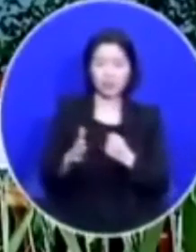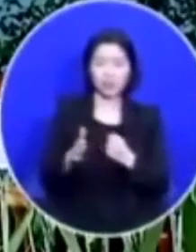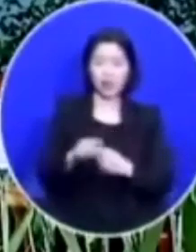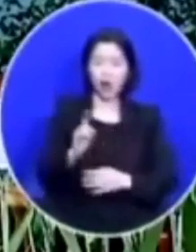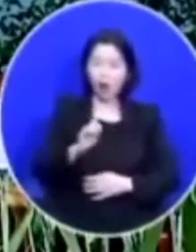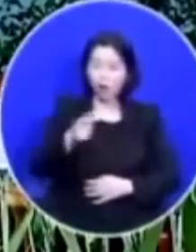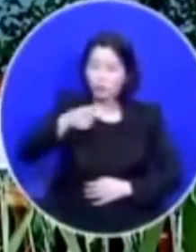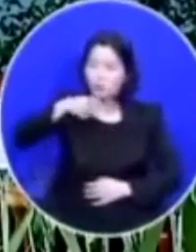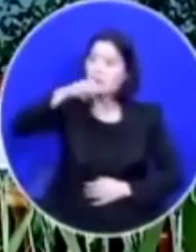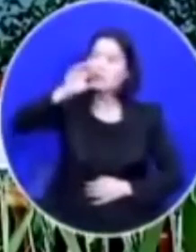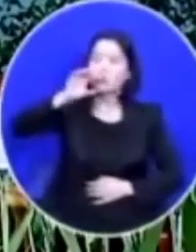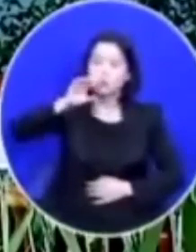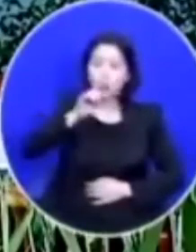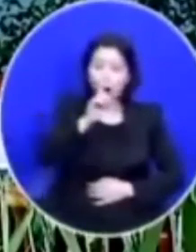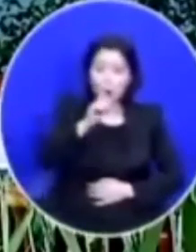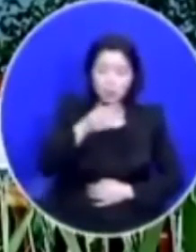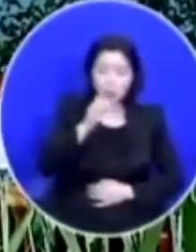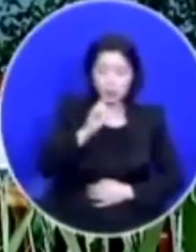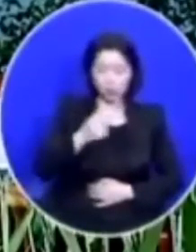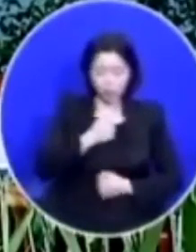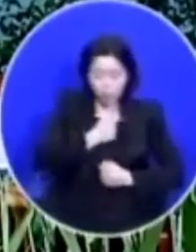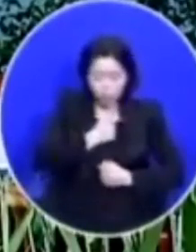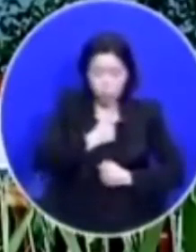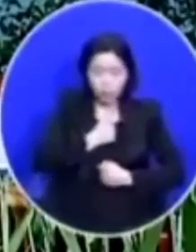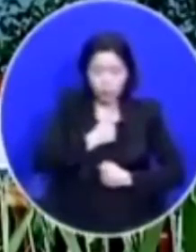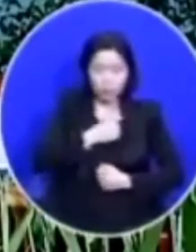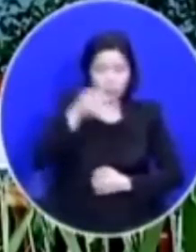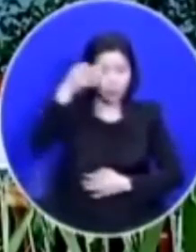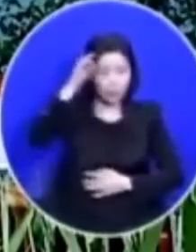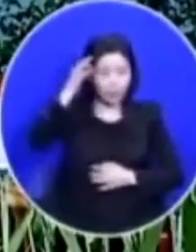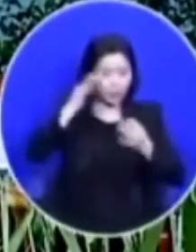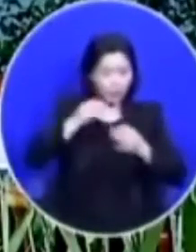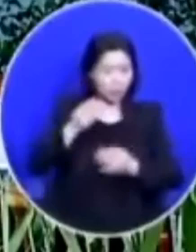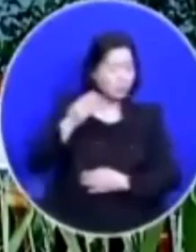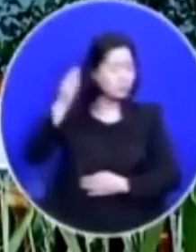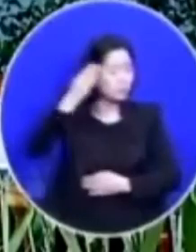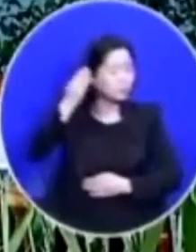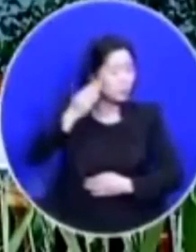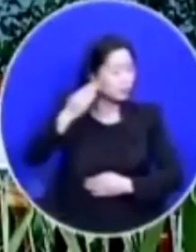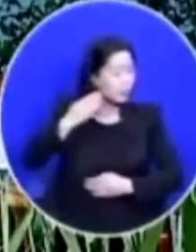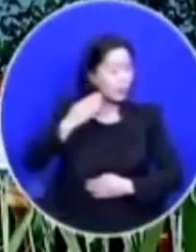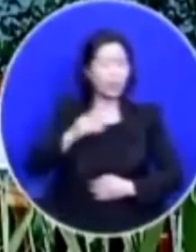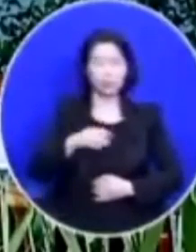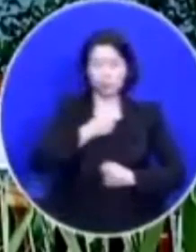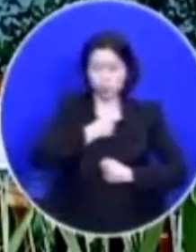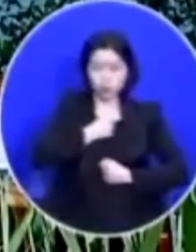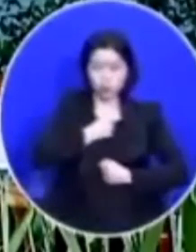물 한모금 마시는 것도 조심스럽고 땀을 닦는 것도 조심스럽다 라